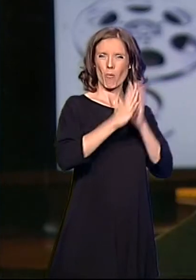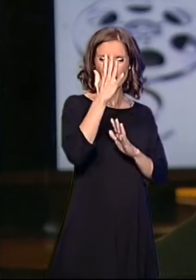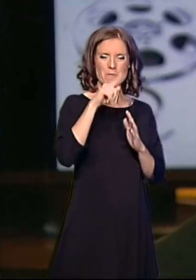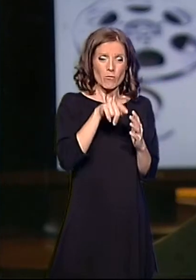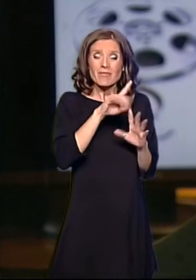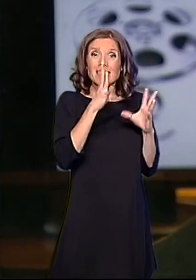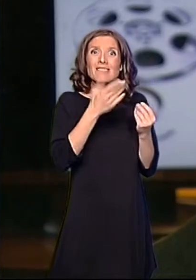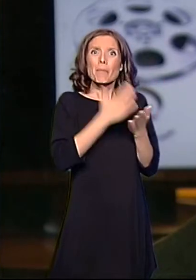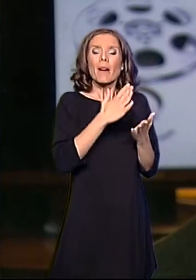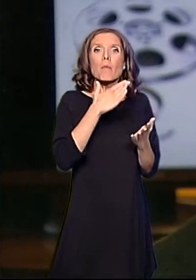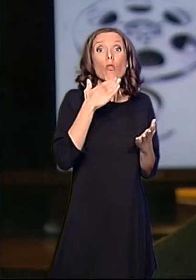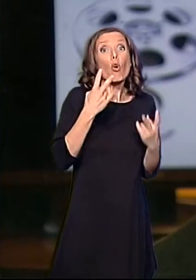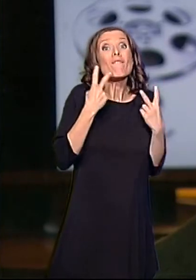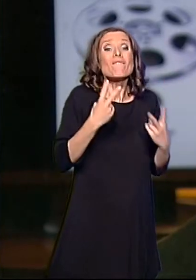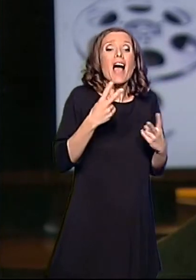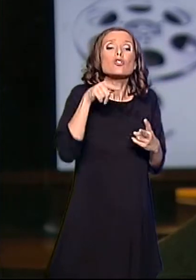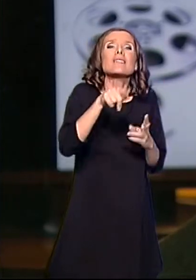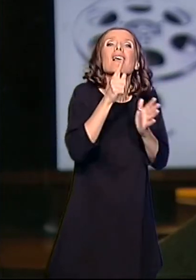vrhunac